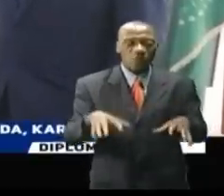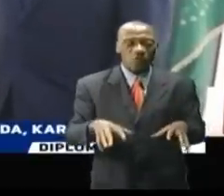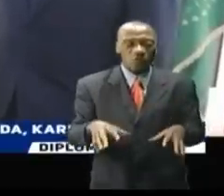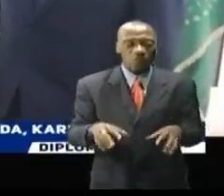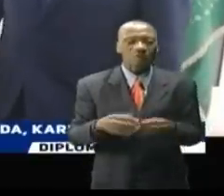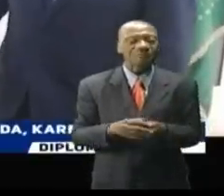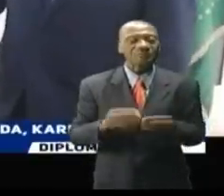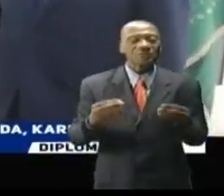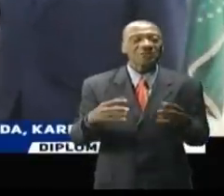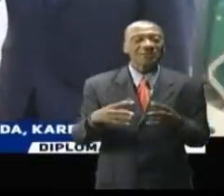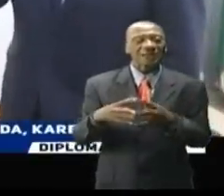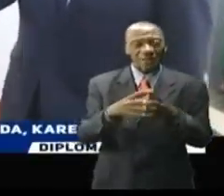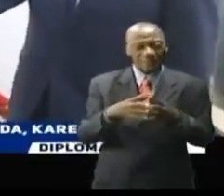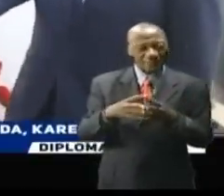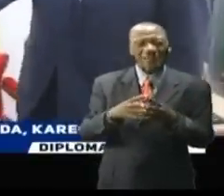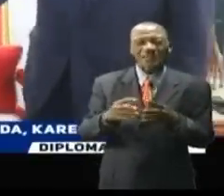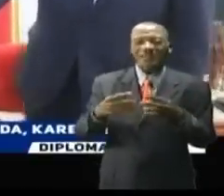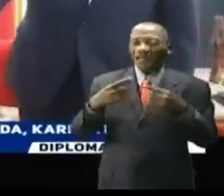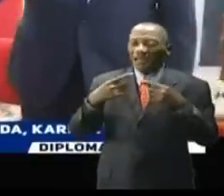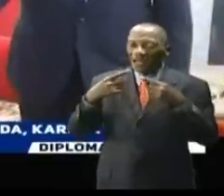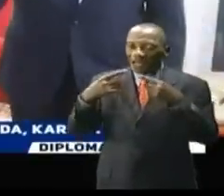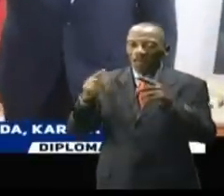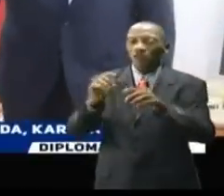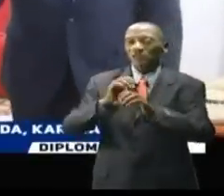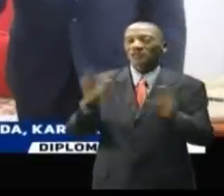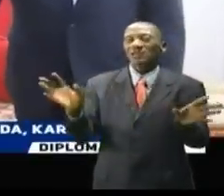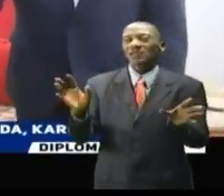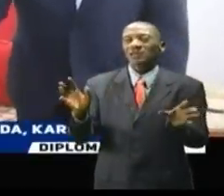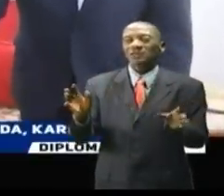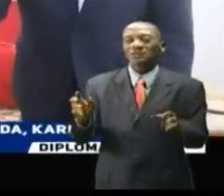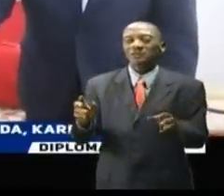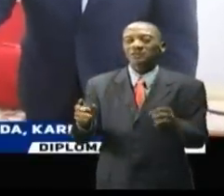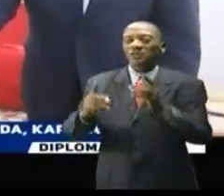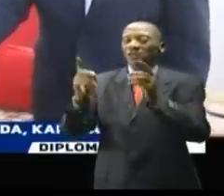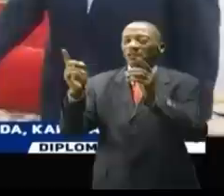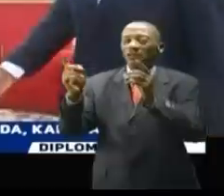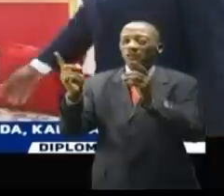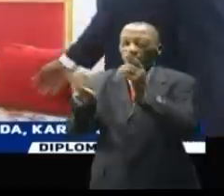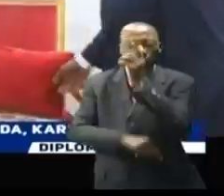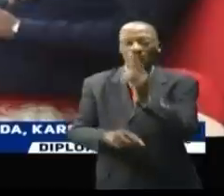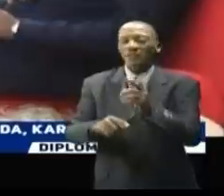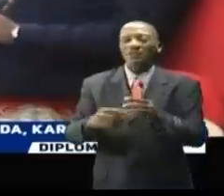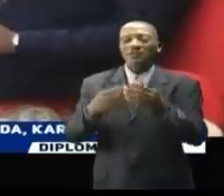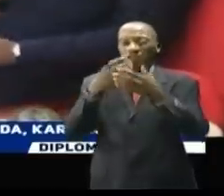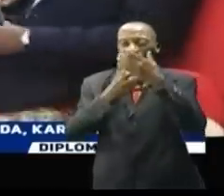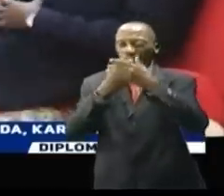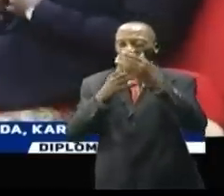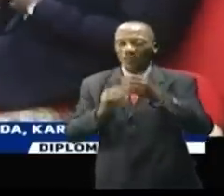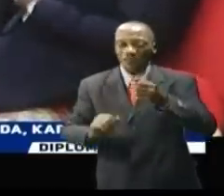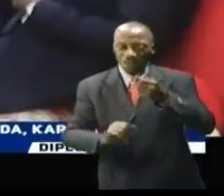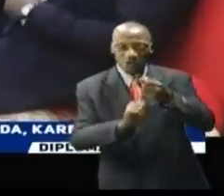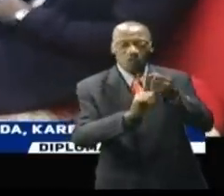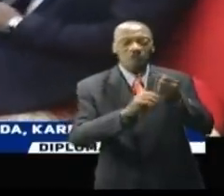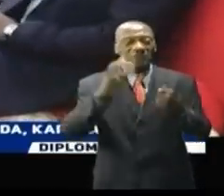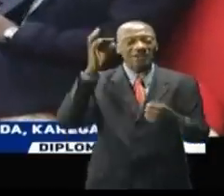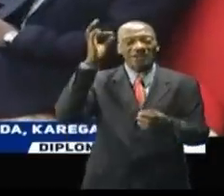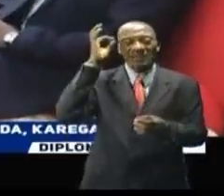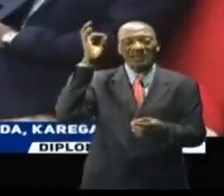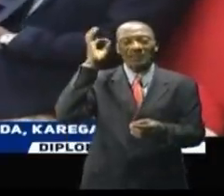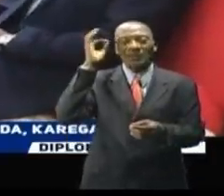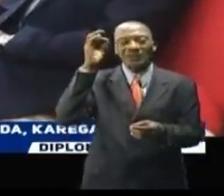son pays qui condamne le soutien du Rwanda au mouvement 23. Elle a rappelé la déclaration faite par